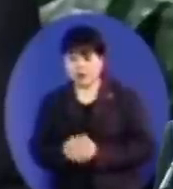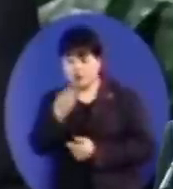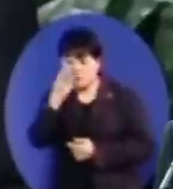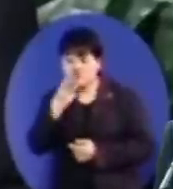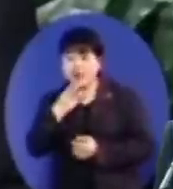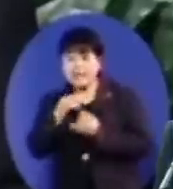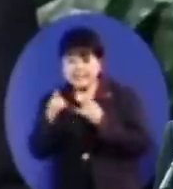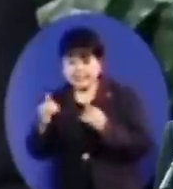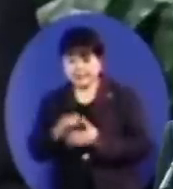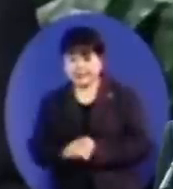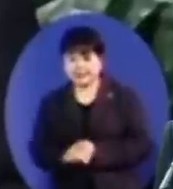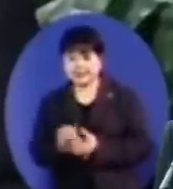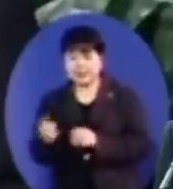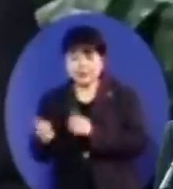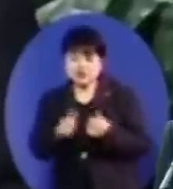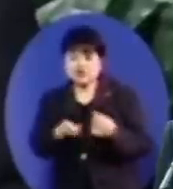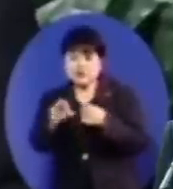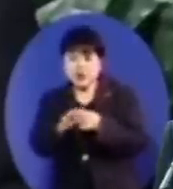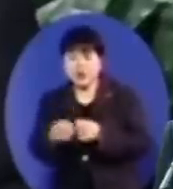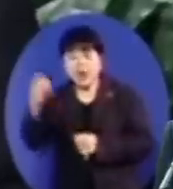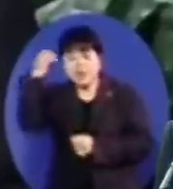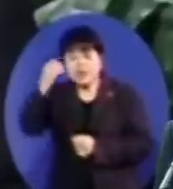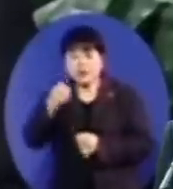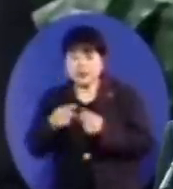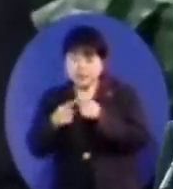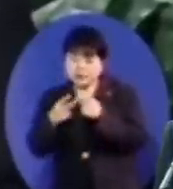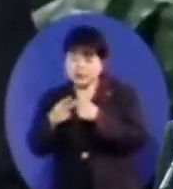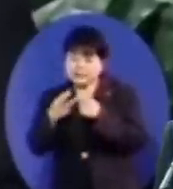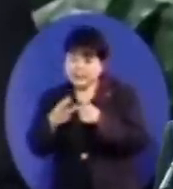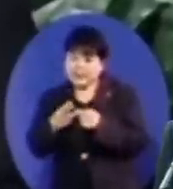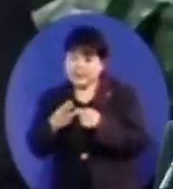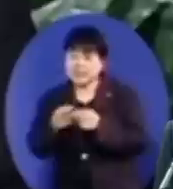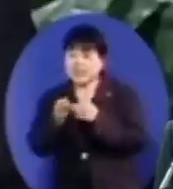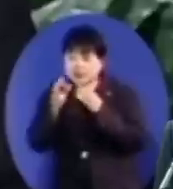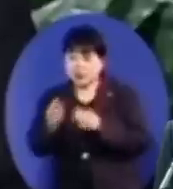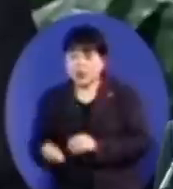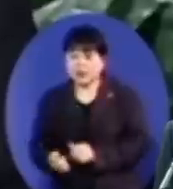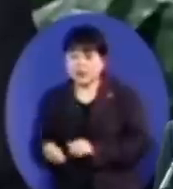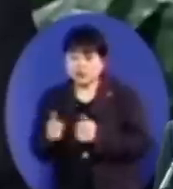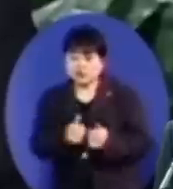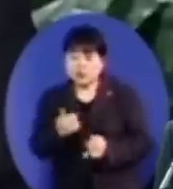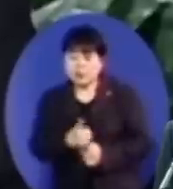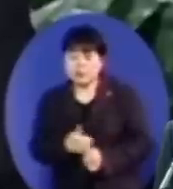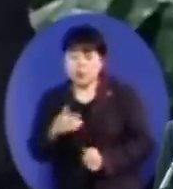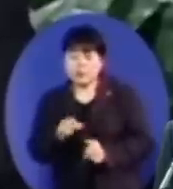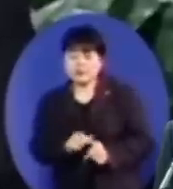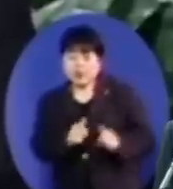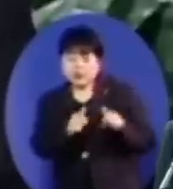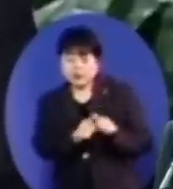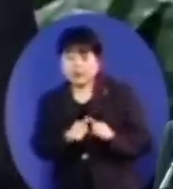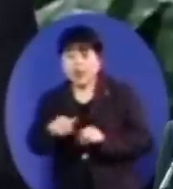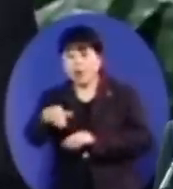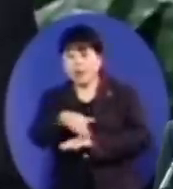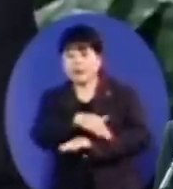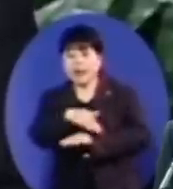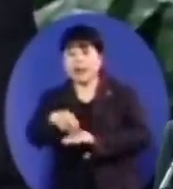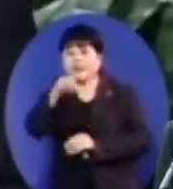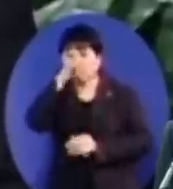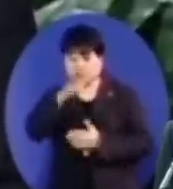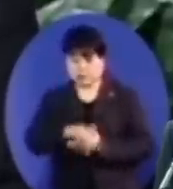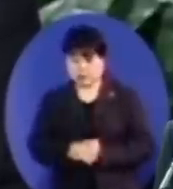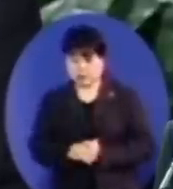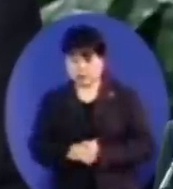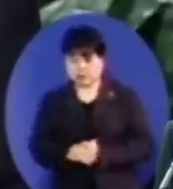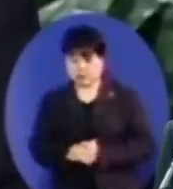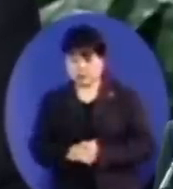유대인들은 사람이 죽으면 그 영혼이 한 4일 동안은 추운 몸 곁에 얼렁거린대요.